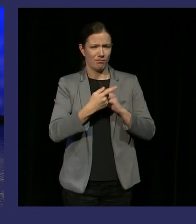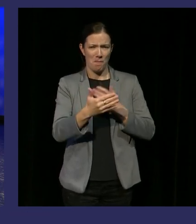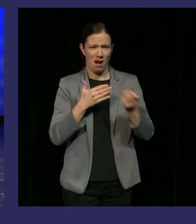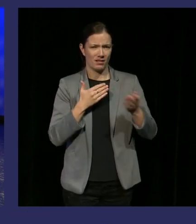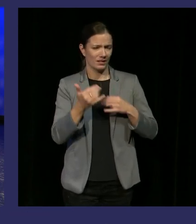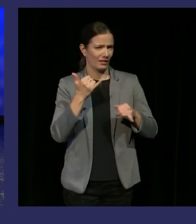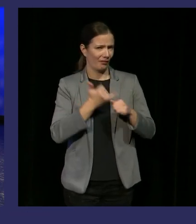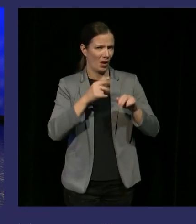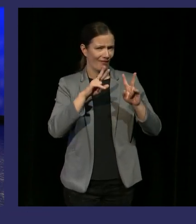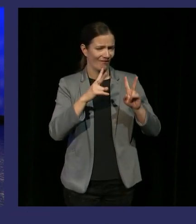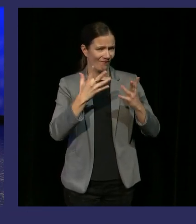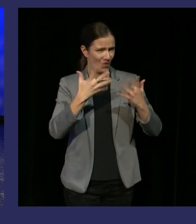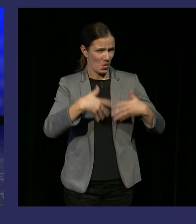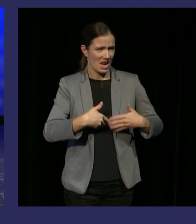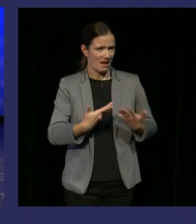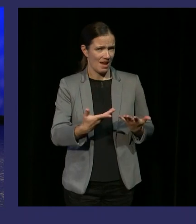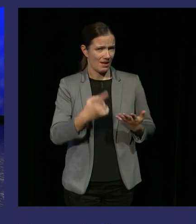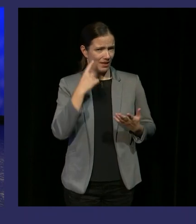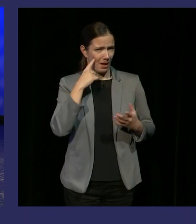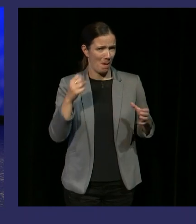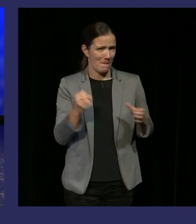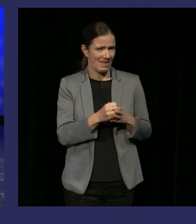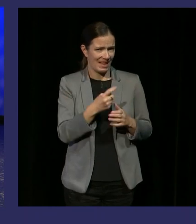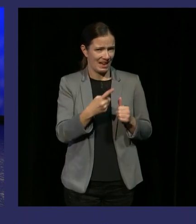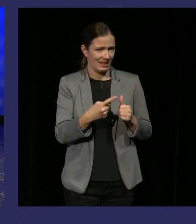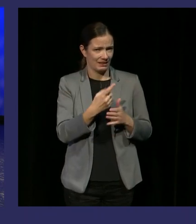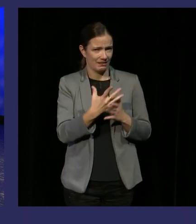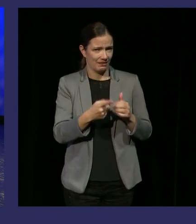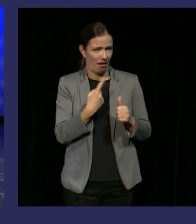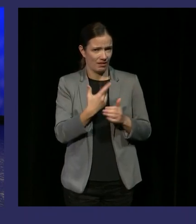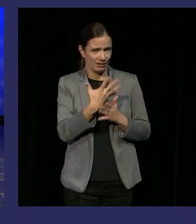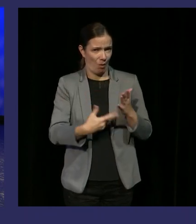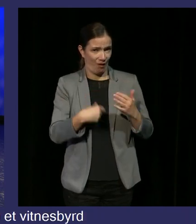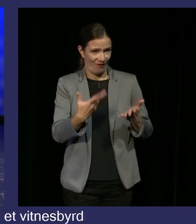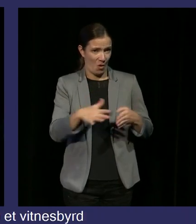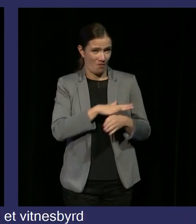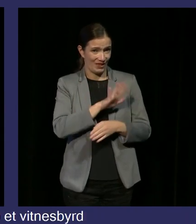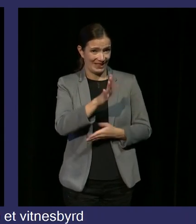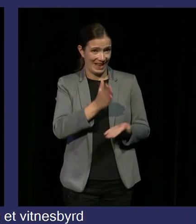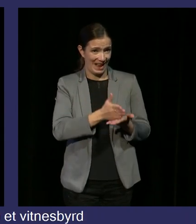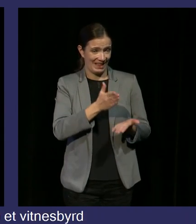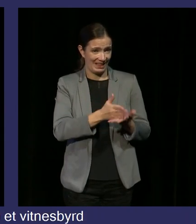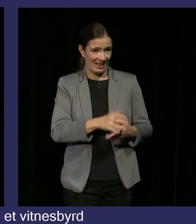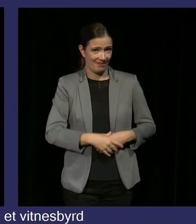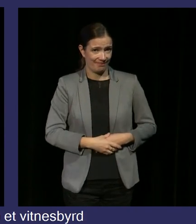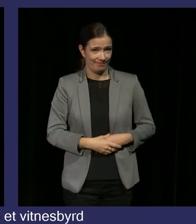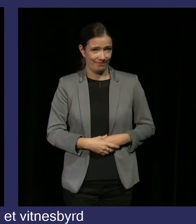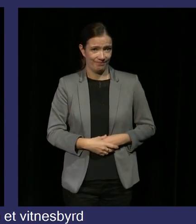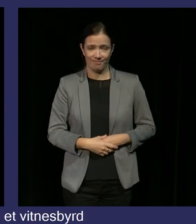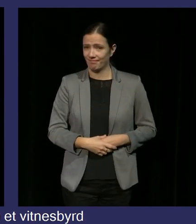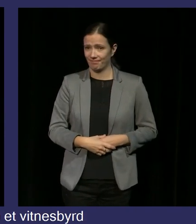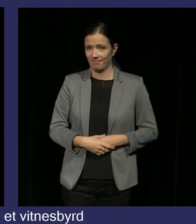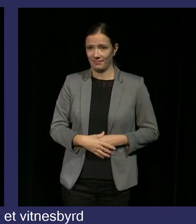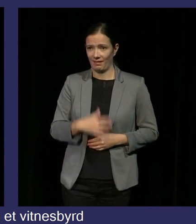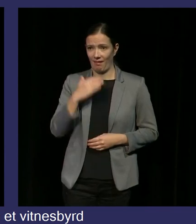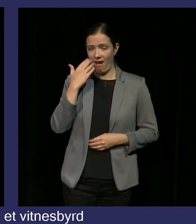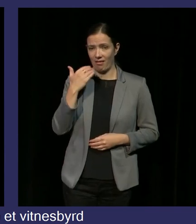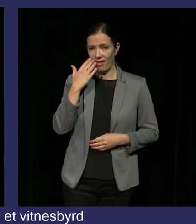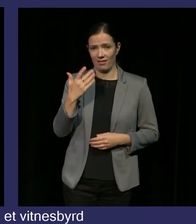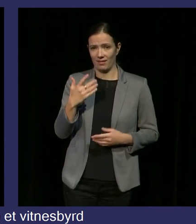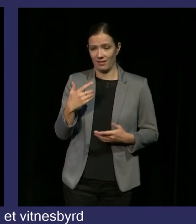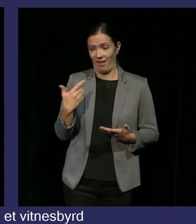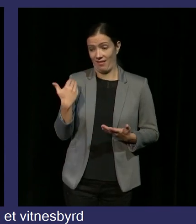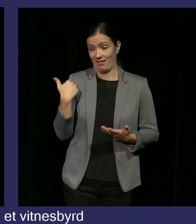brukerne av mindretalsspråk oppfylt rettighetene sine? Nei, de jo ikke alltid da. Vi fikk jo et vitnesbyrd om det